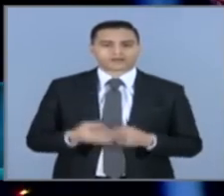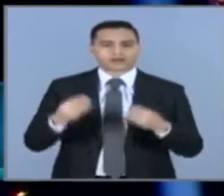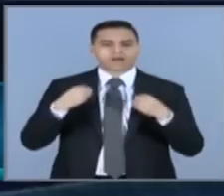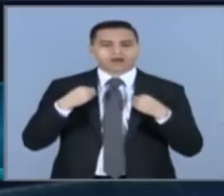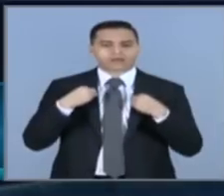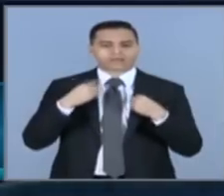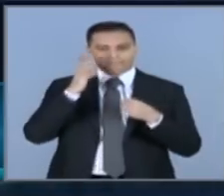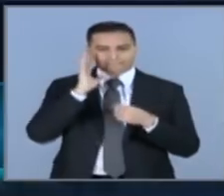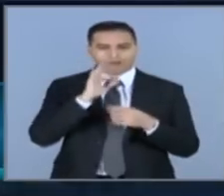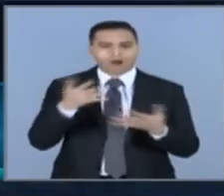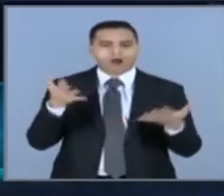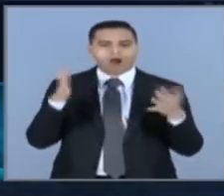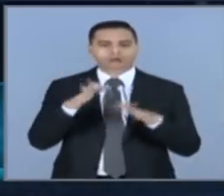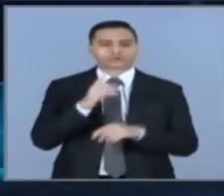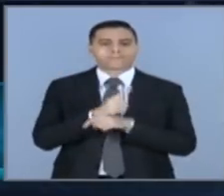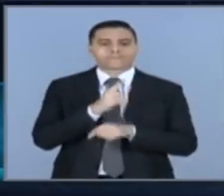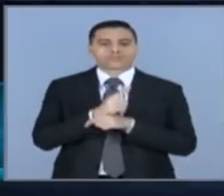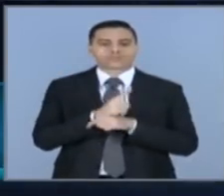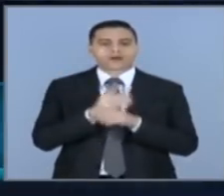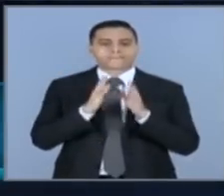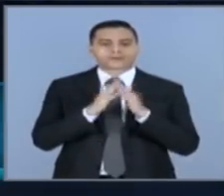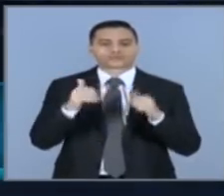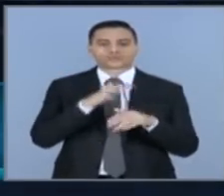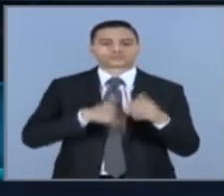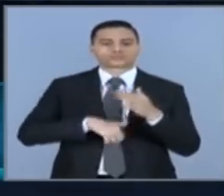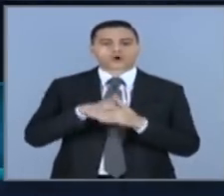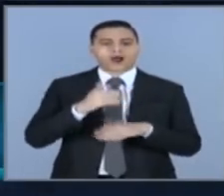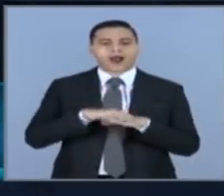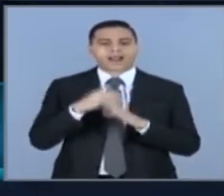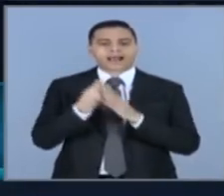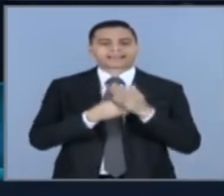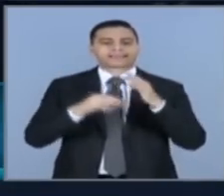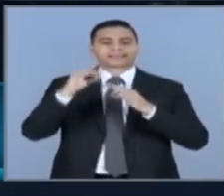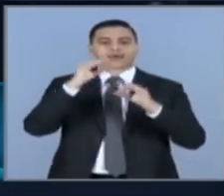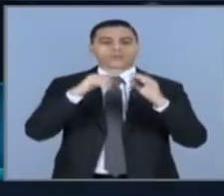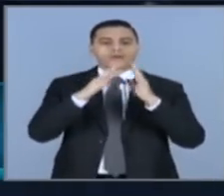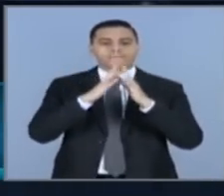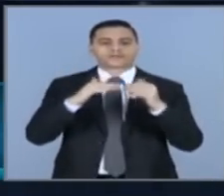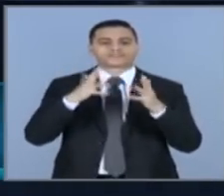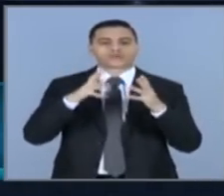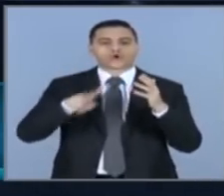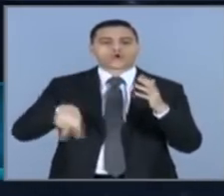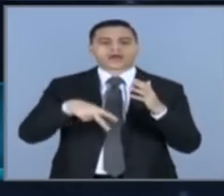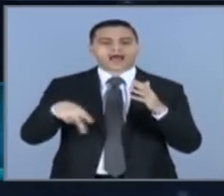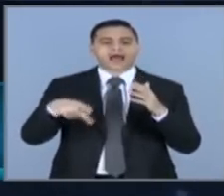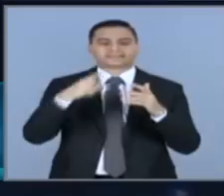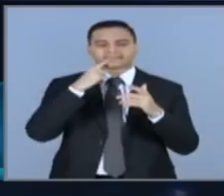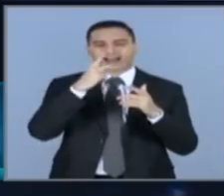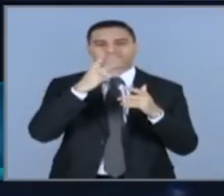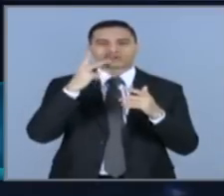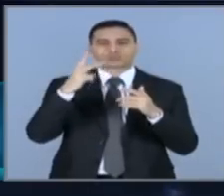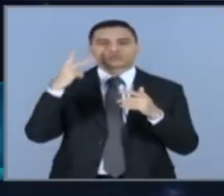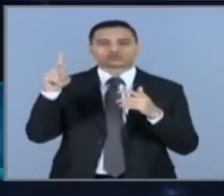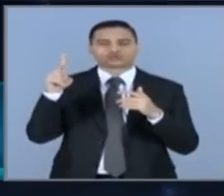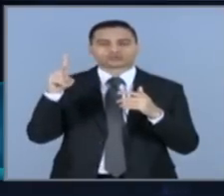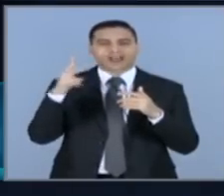الرياضة، من هو أكثر المدربين المصريين حصولا على الدوري المصري